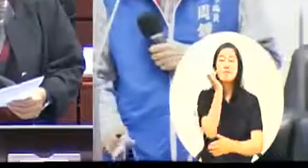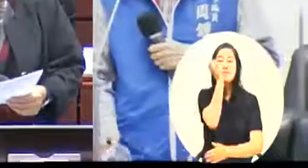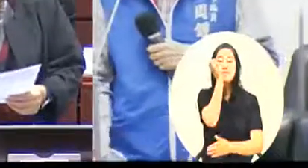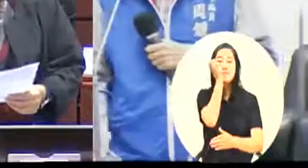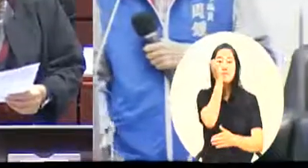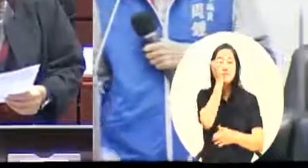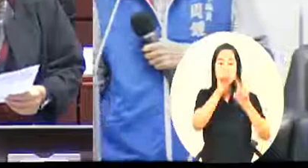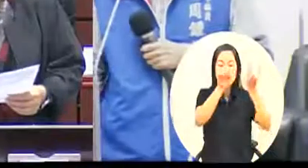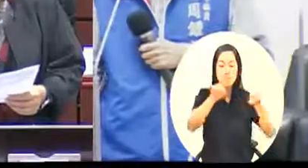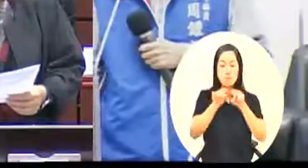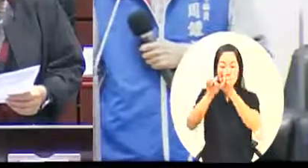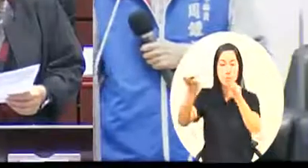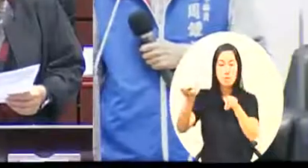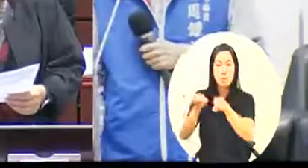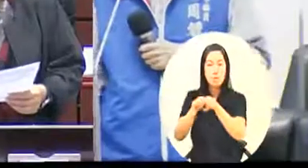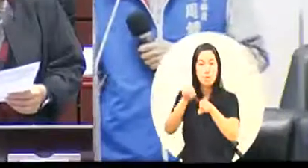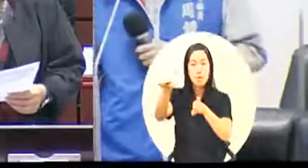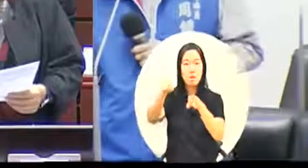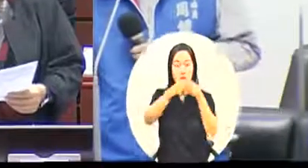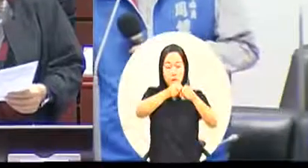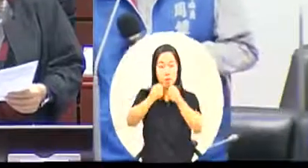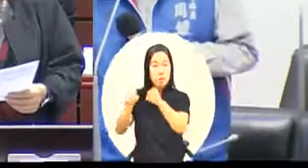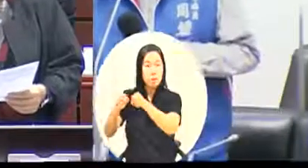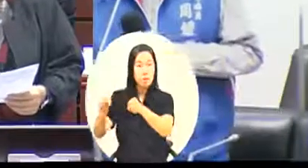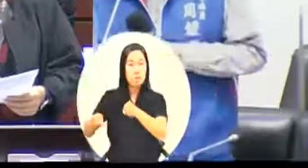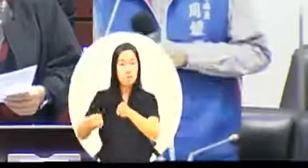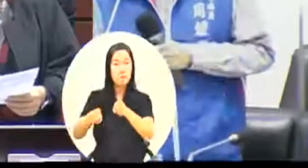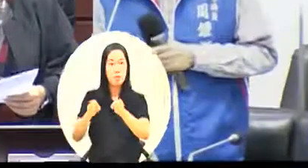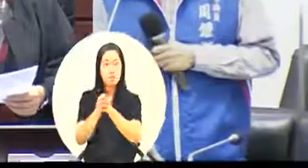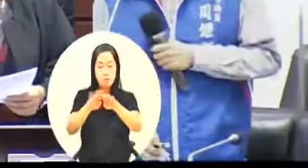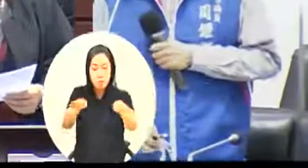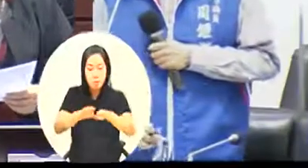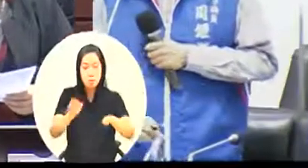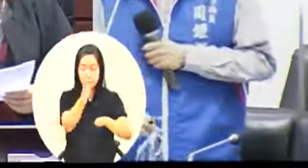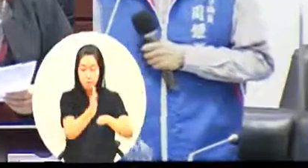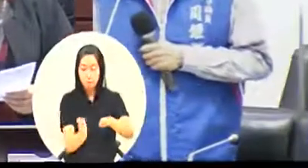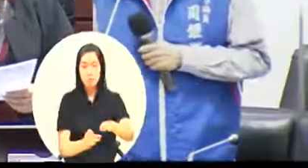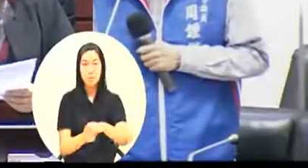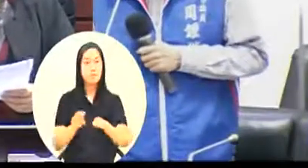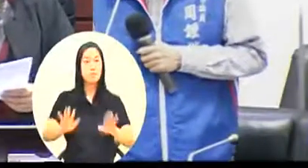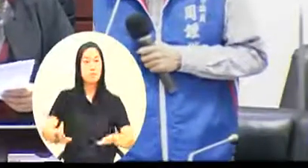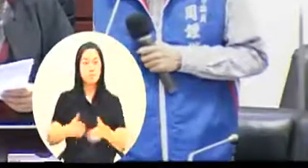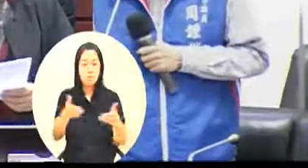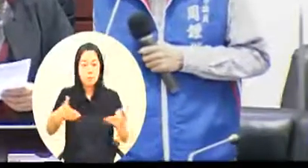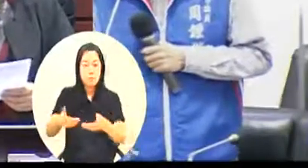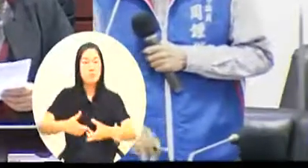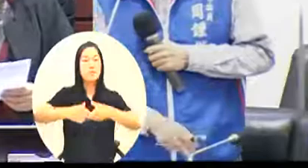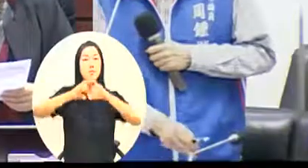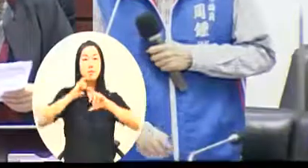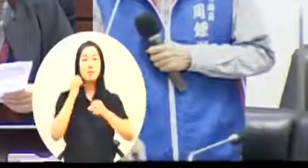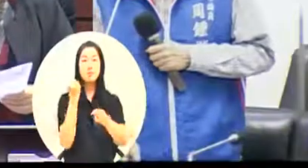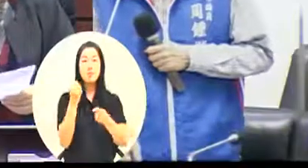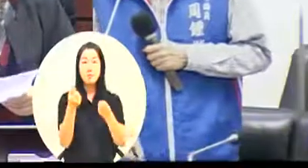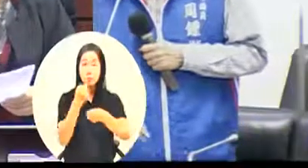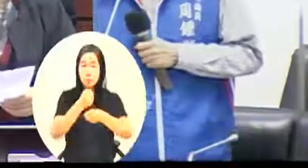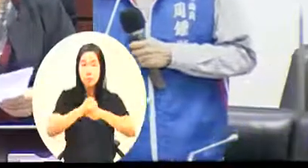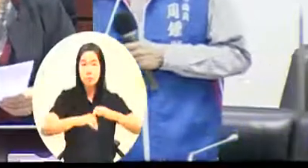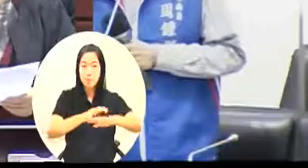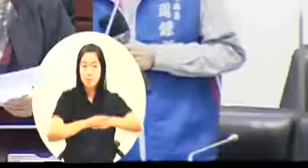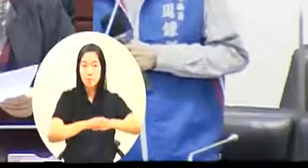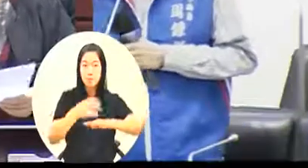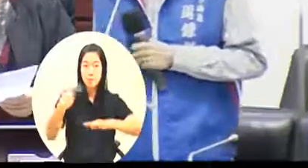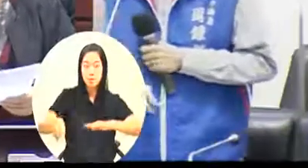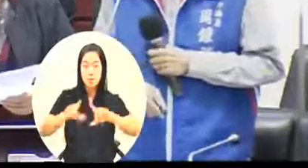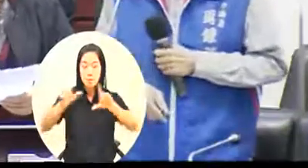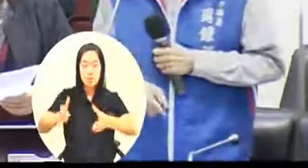甲道路的迄个裂缝的部分，吼已经修复完成。啊，大楼这个部分吼，啊，我